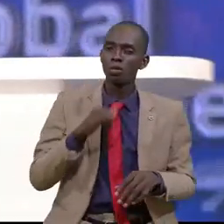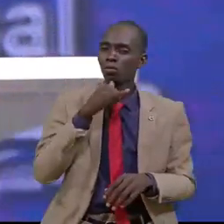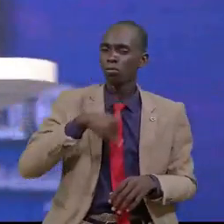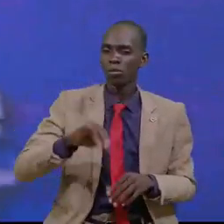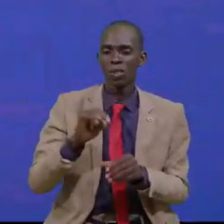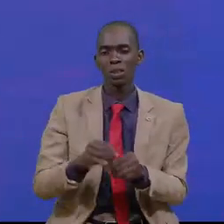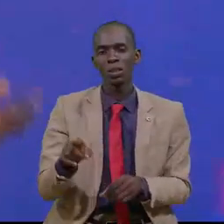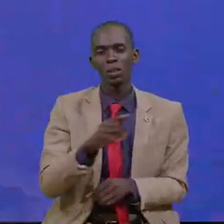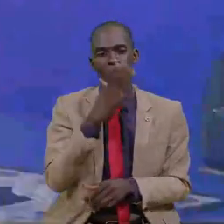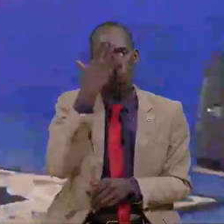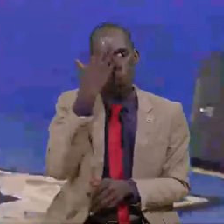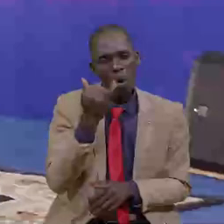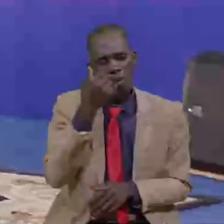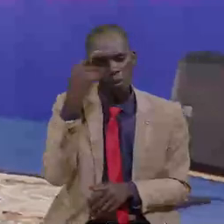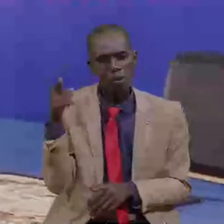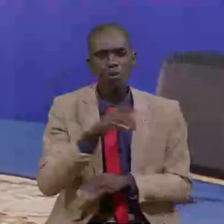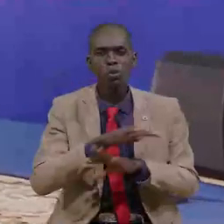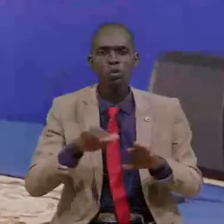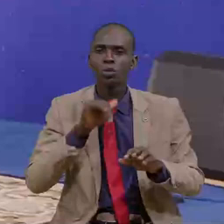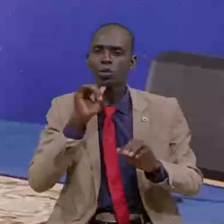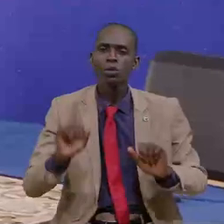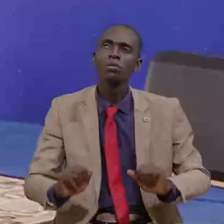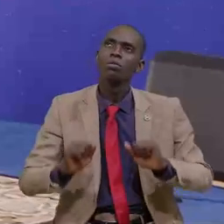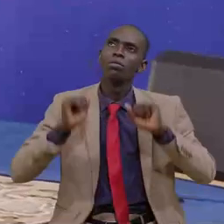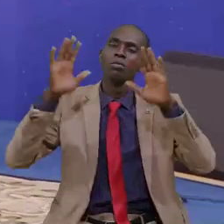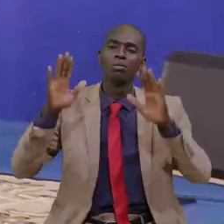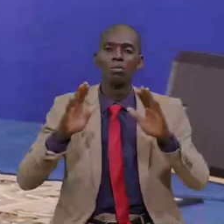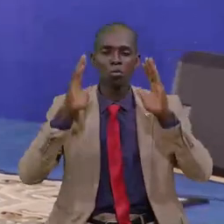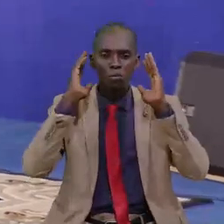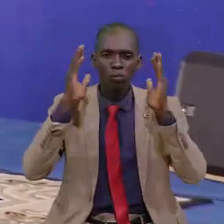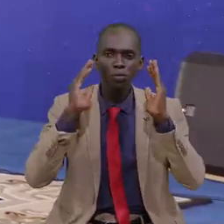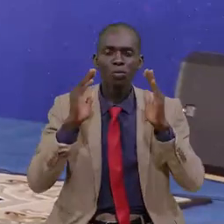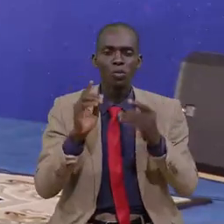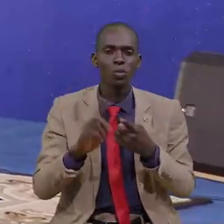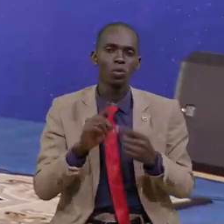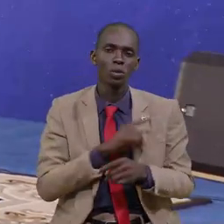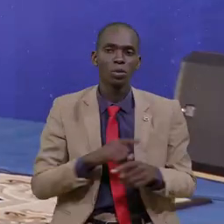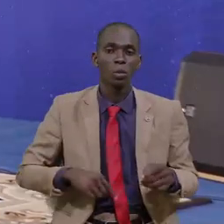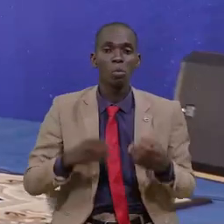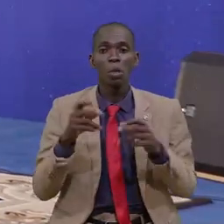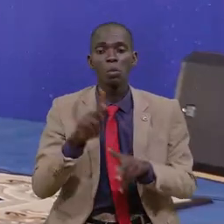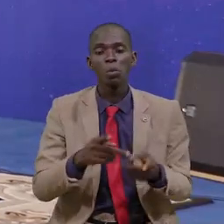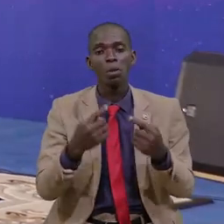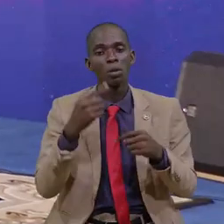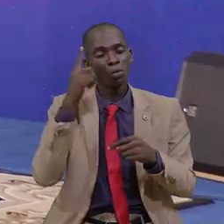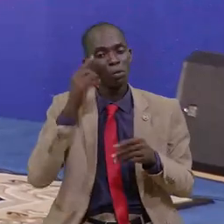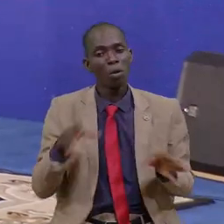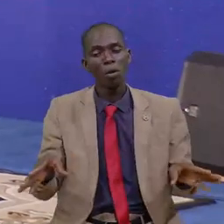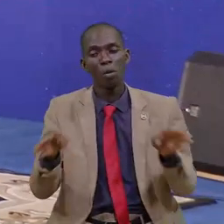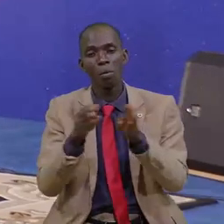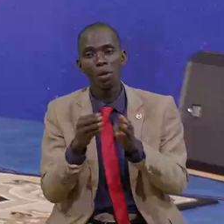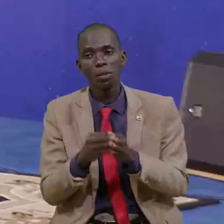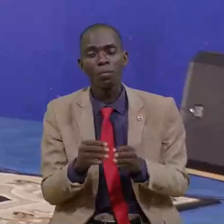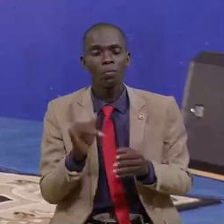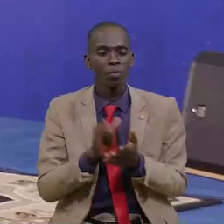Parce qu'ils ne s'attachent pas aux choses qu'ils ont entendues. C'est pourquoi plusieurs viennent aux conférences qui vont